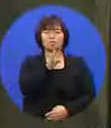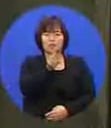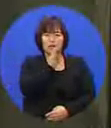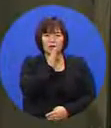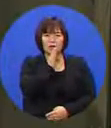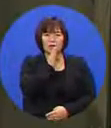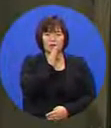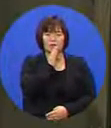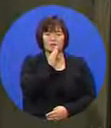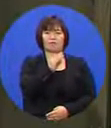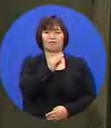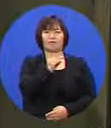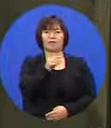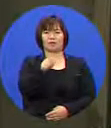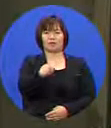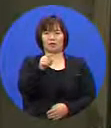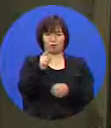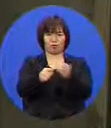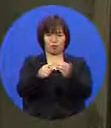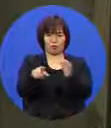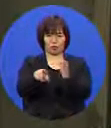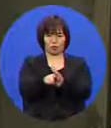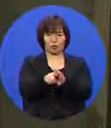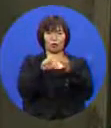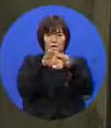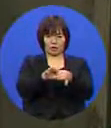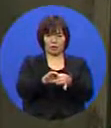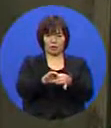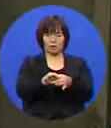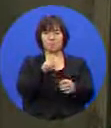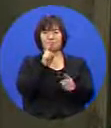불교에서 말하는 그러한